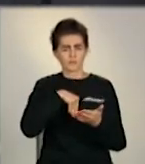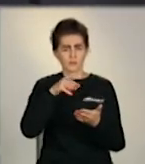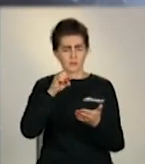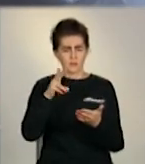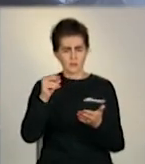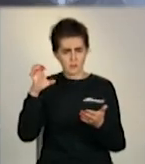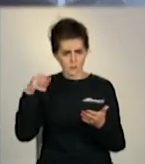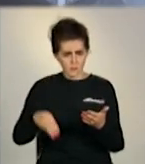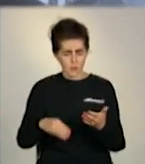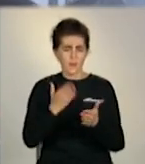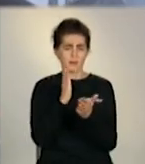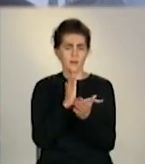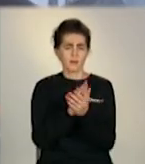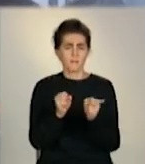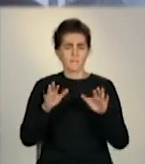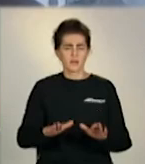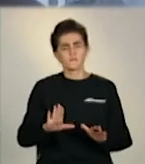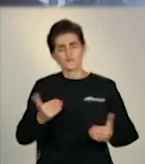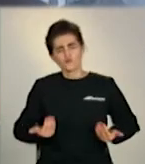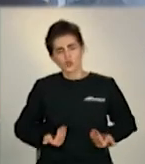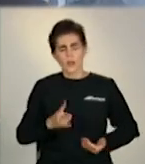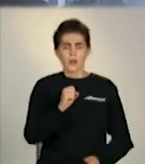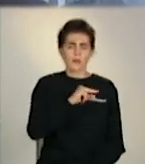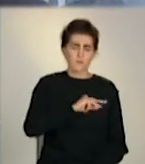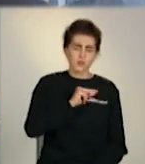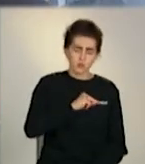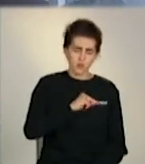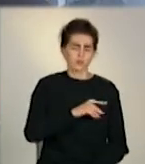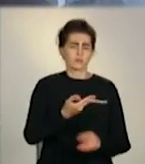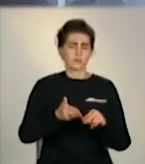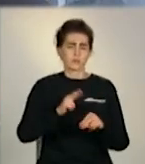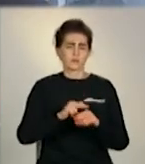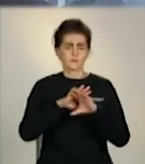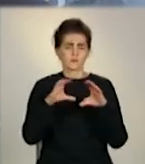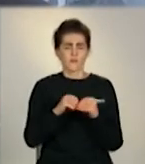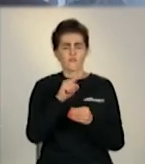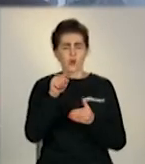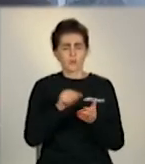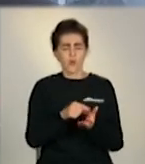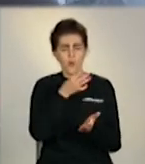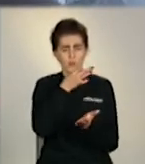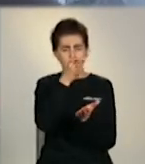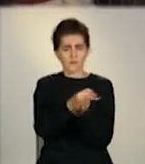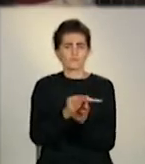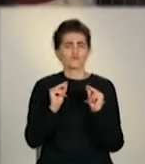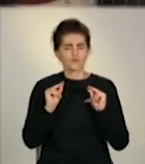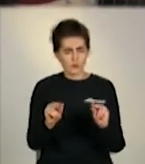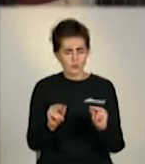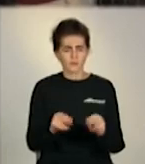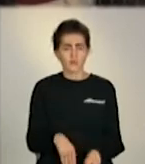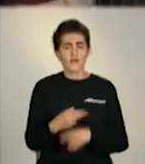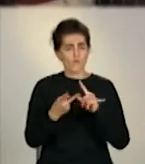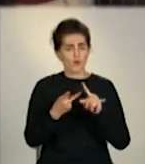принципі, мають місце в житті, на роботі. Вопроси відповідав чесно.